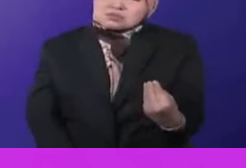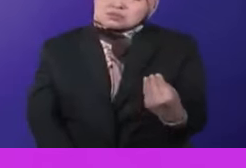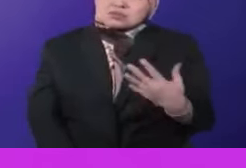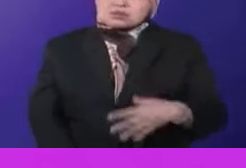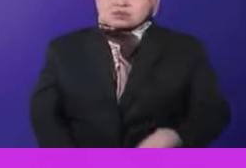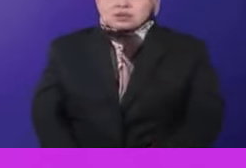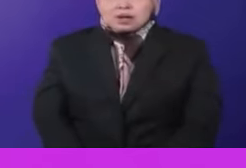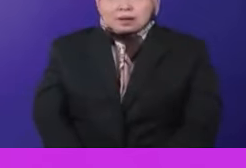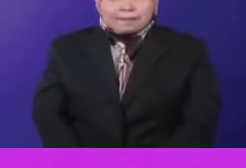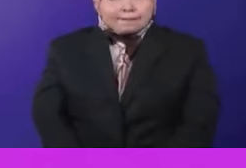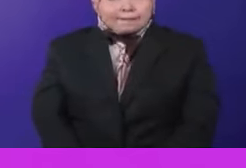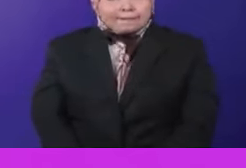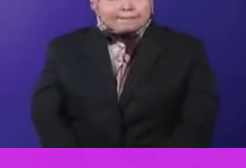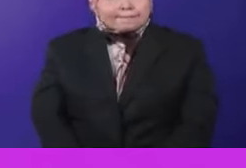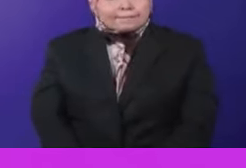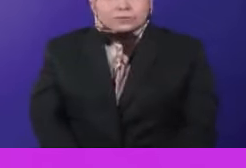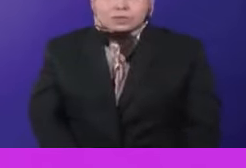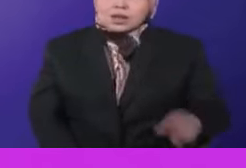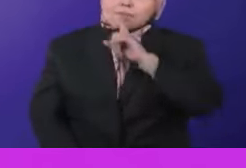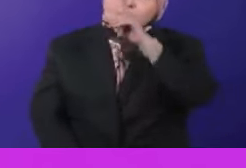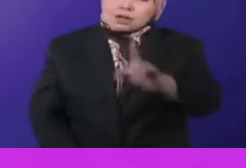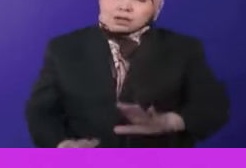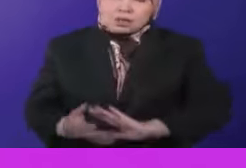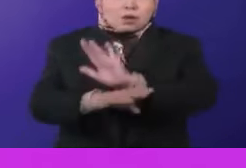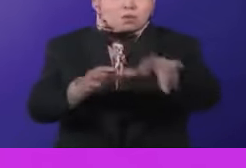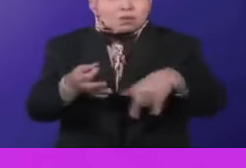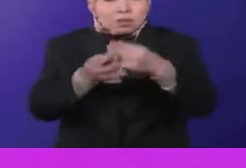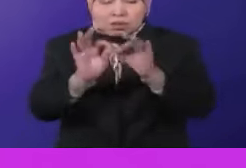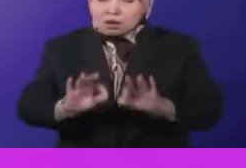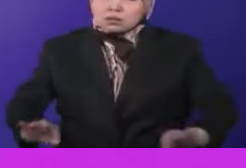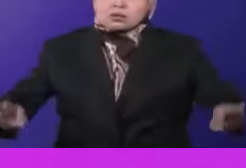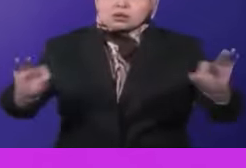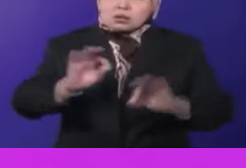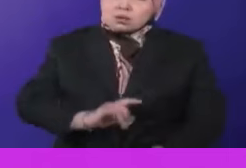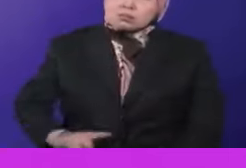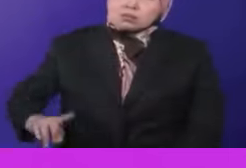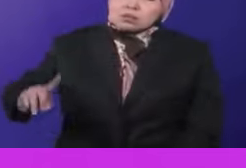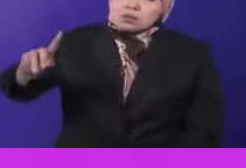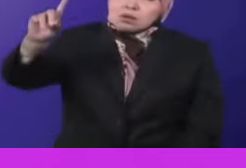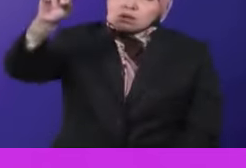يظلمون. صدق الله العظيم.